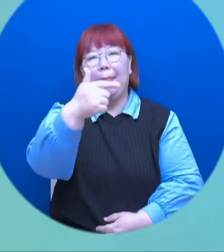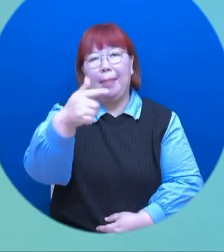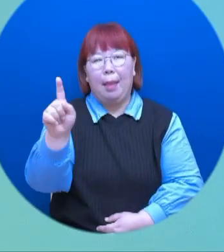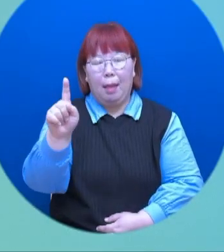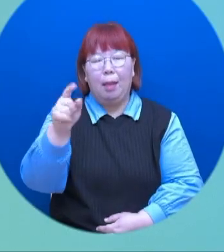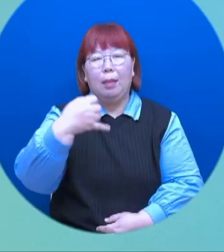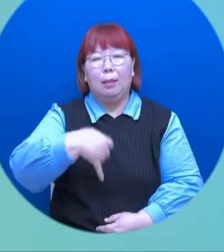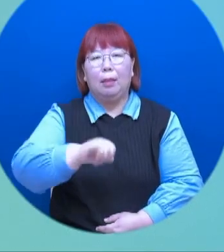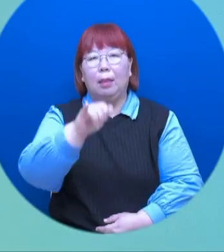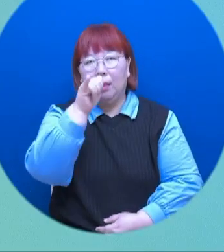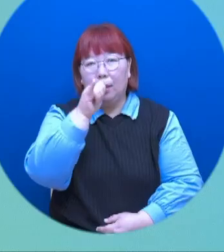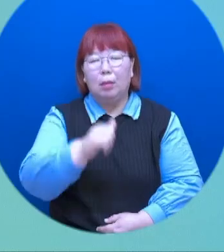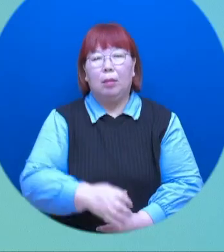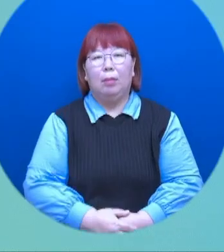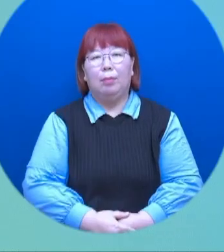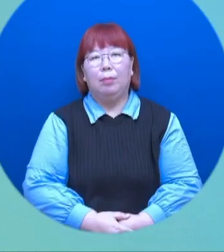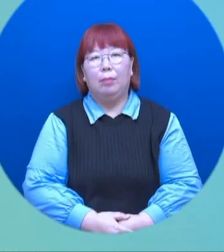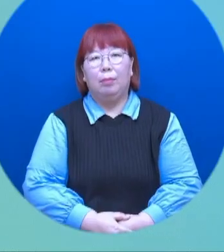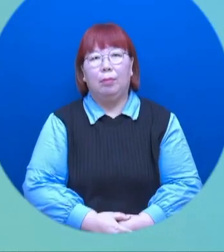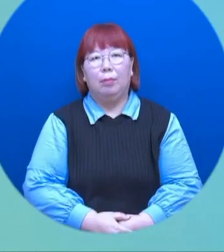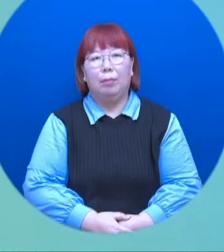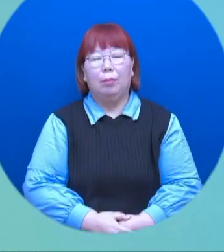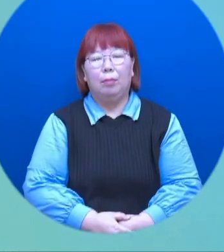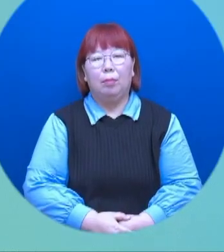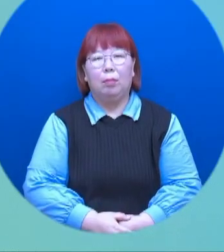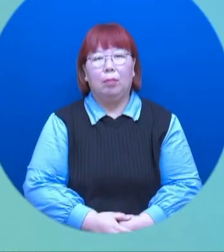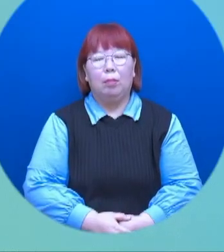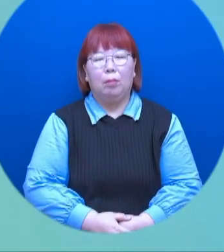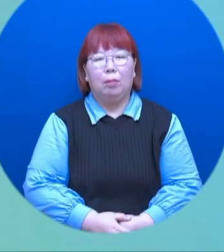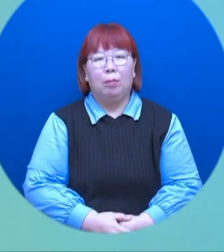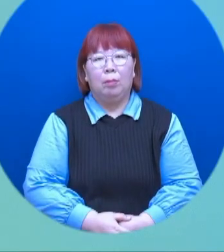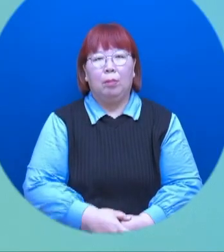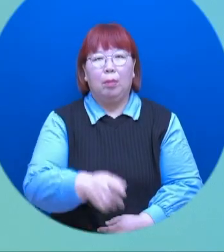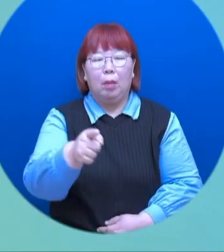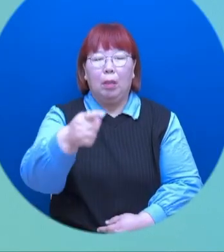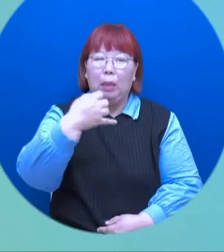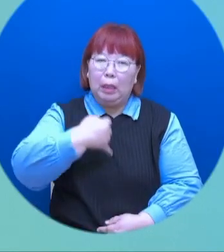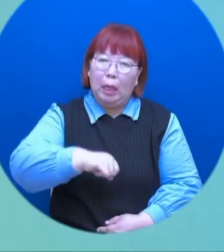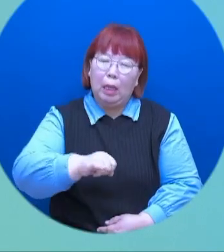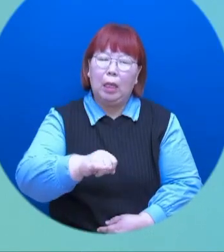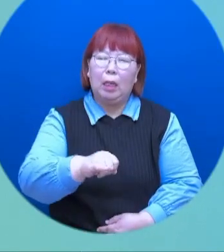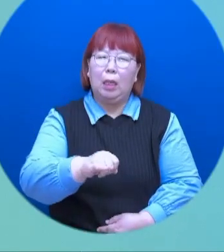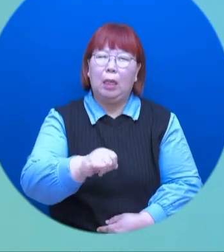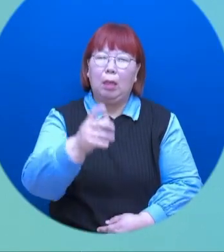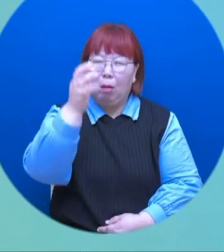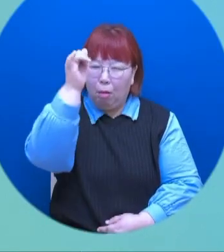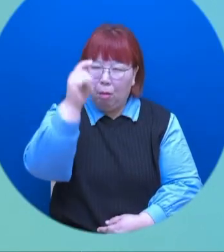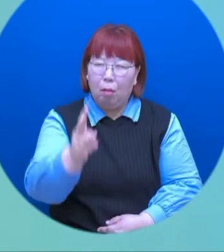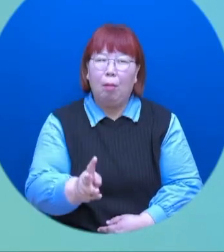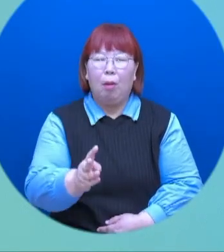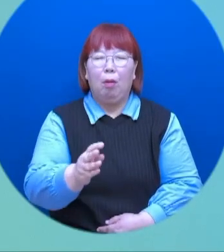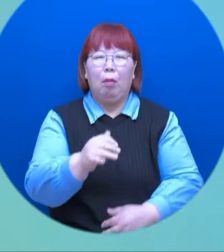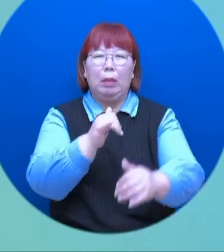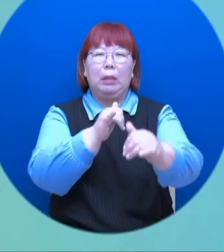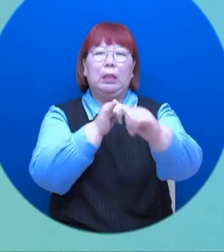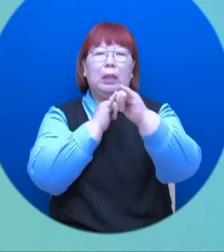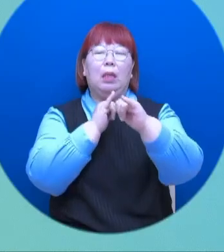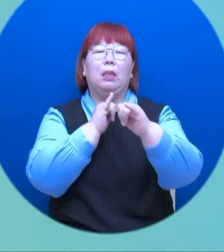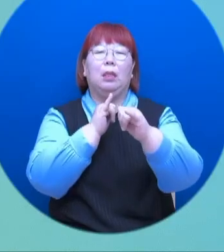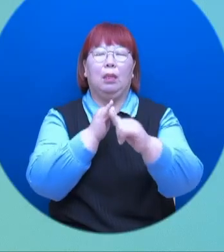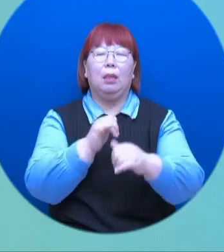있는 딸이 있었습니다. 이 딸이 여러 차례 자살 시도를